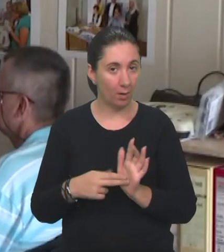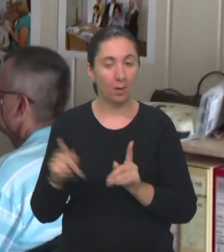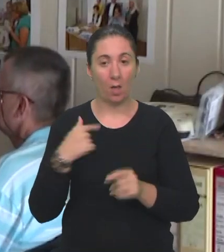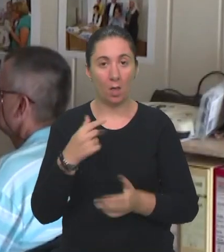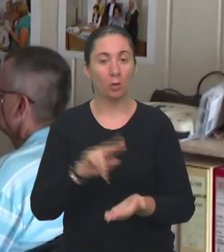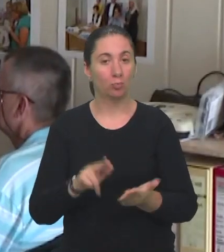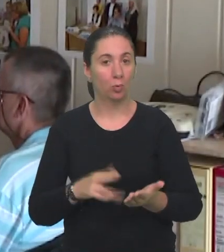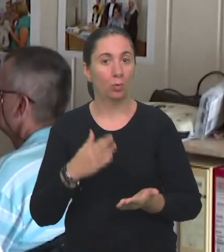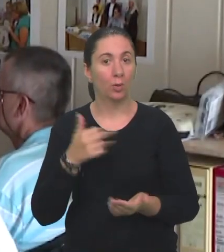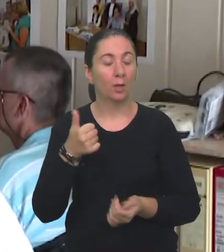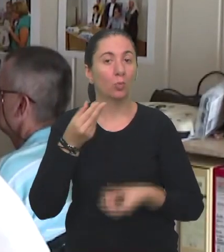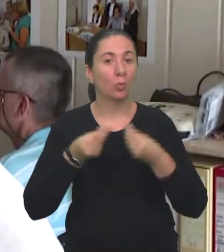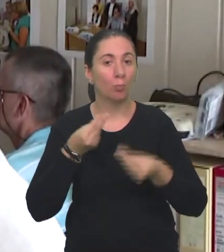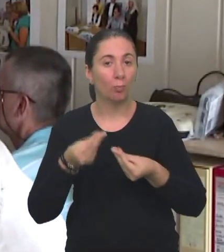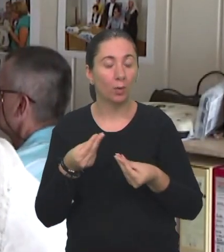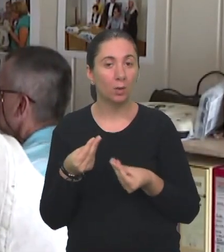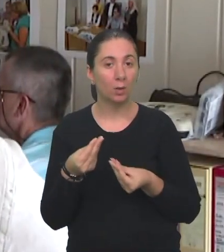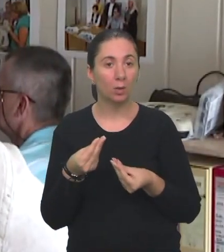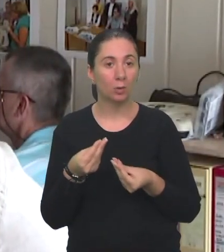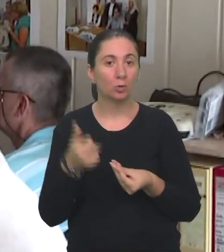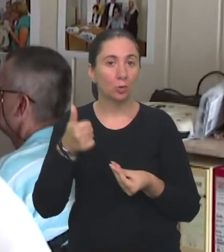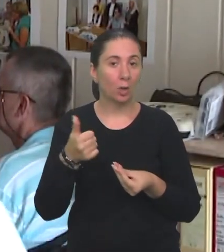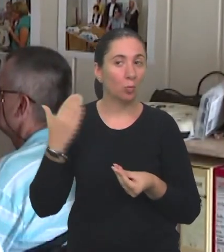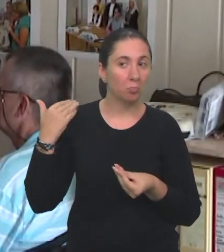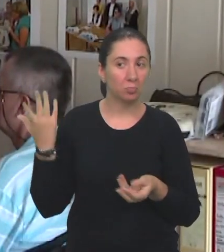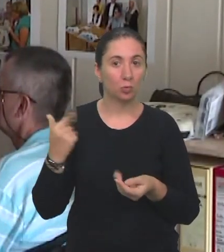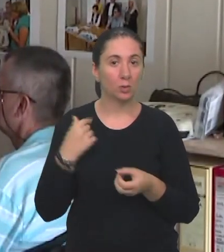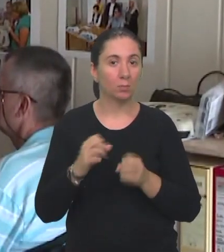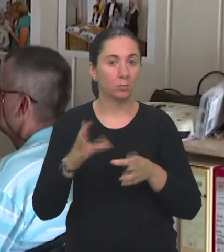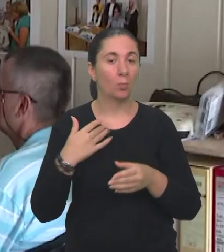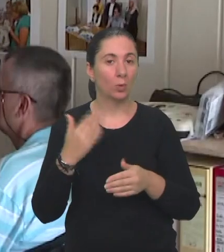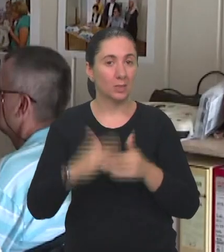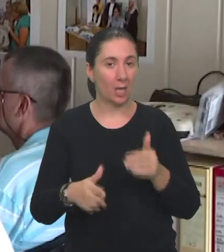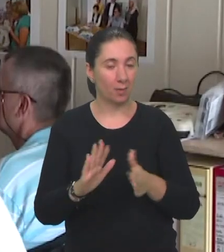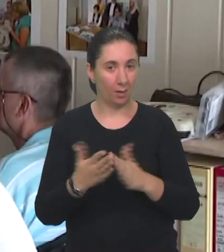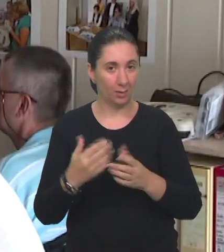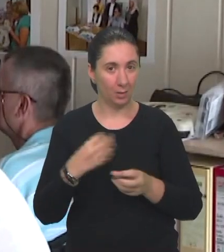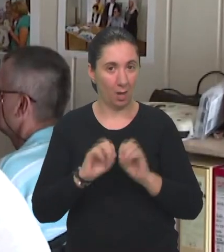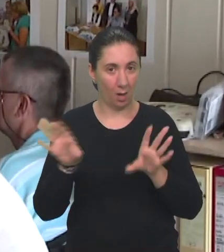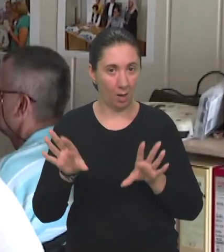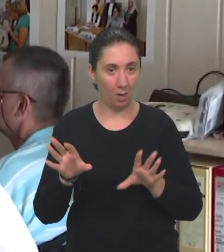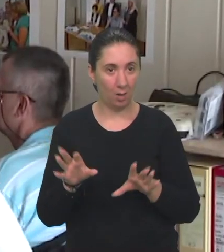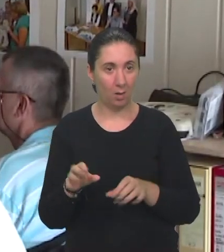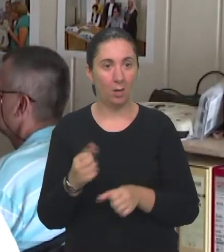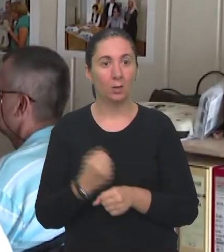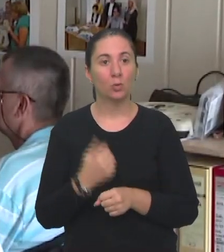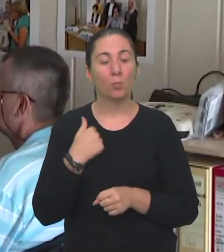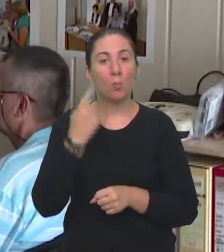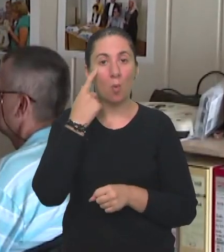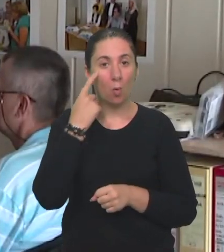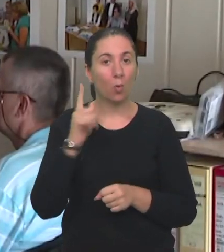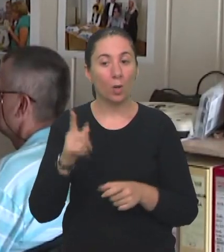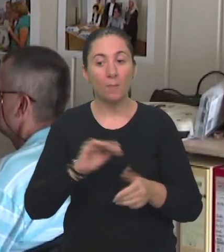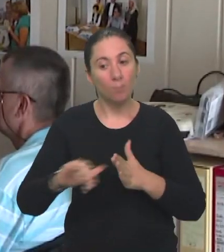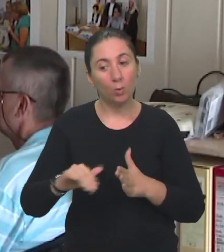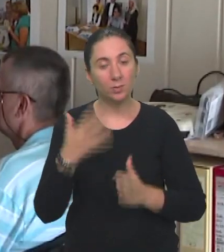ću pročitati jednu priču, jednu od onih koje sam izdao u svojoj posljednjoj knjizi, Mrežnica u mom oku, a isto tako i jednu